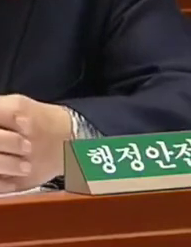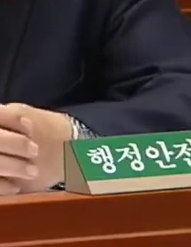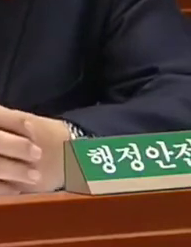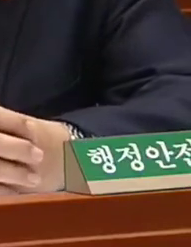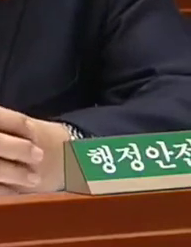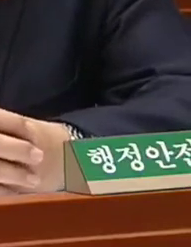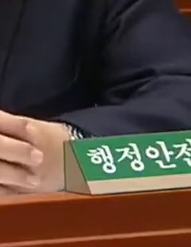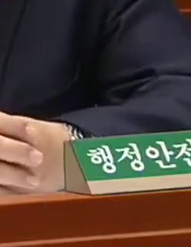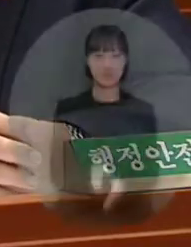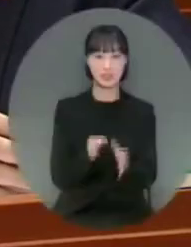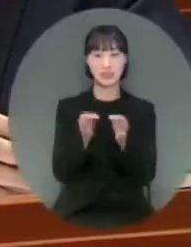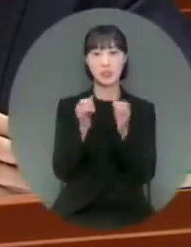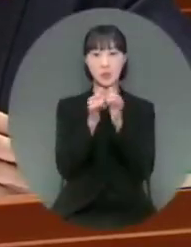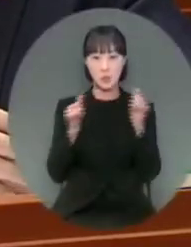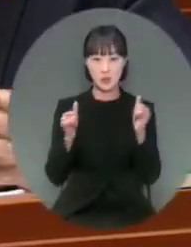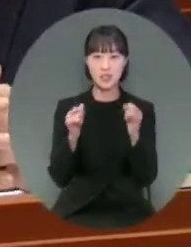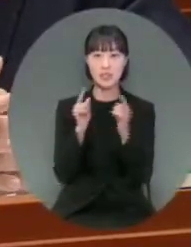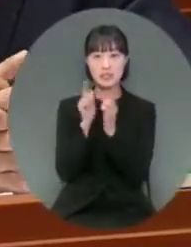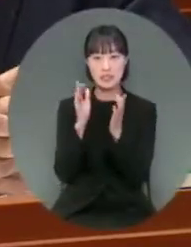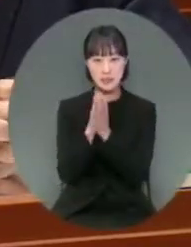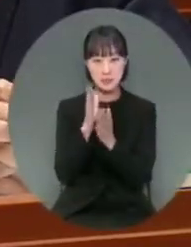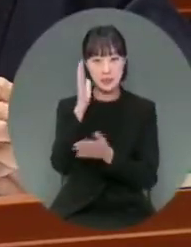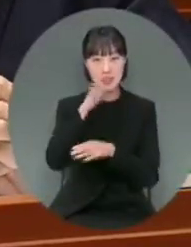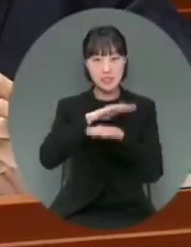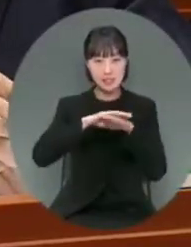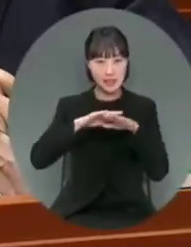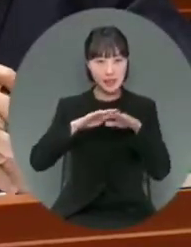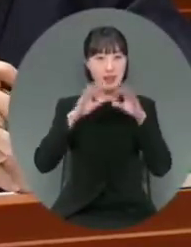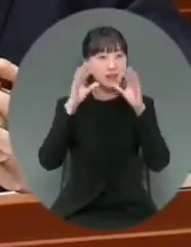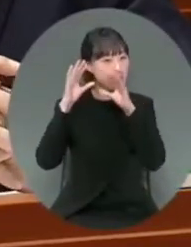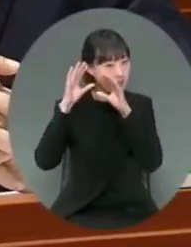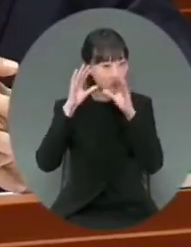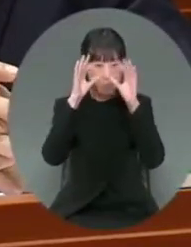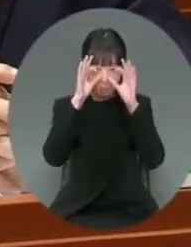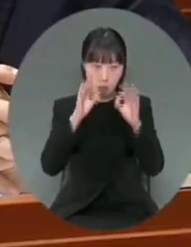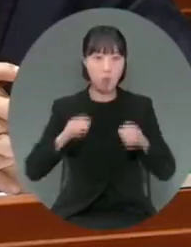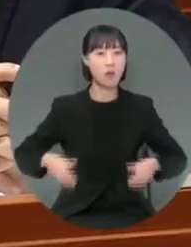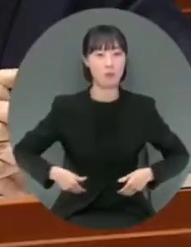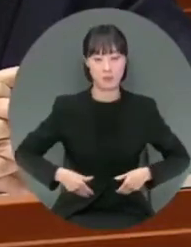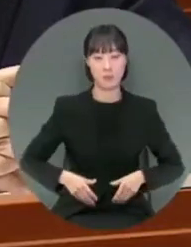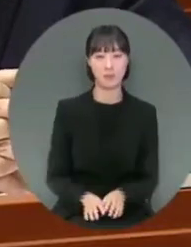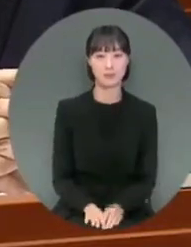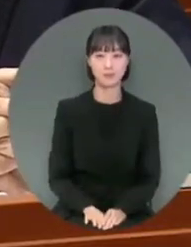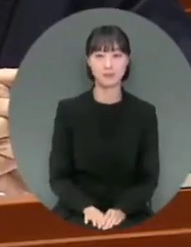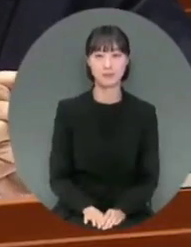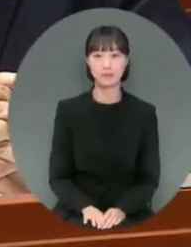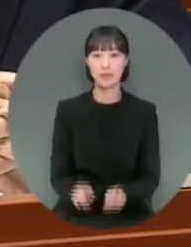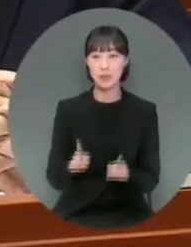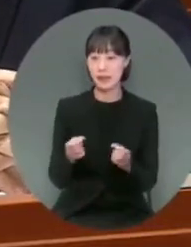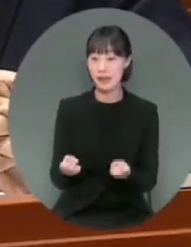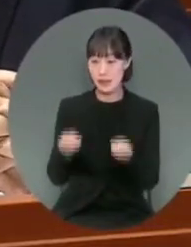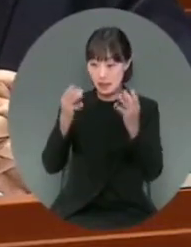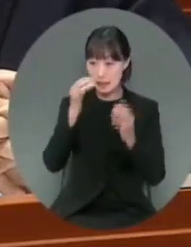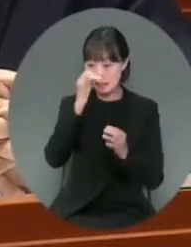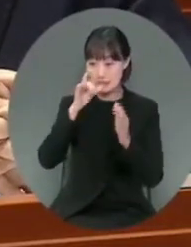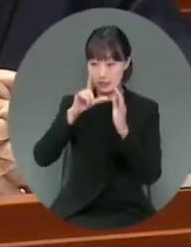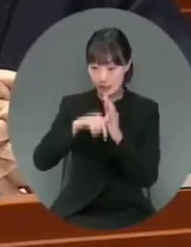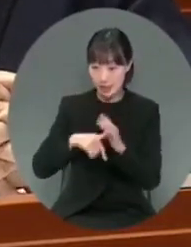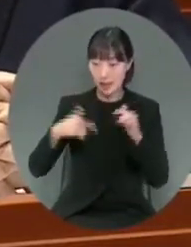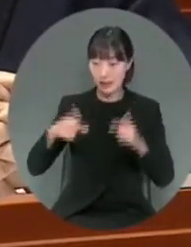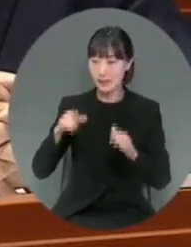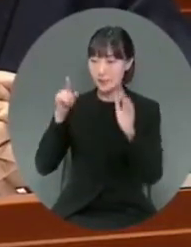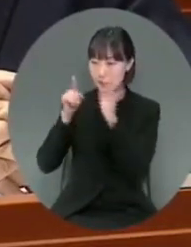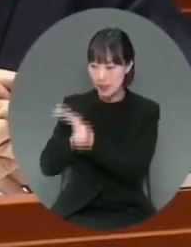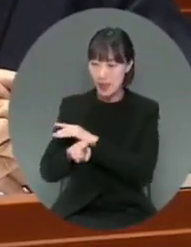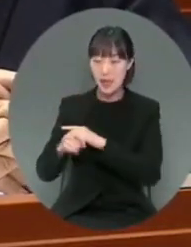직접 청취해 보셔야 됩니다. 네, 일부 지역에 순시나 이렇게 행사 때 갈 때마다 그런 의견을